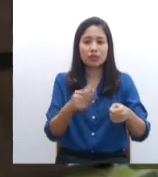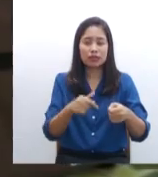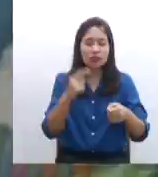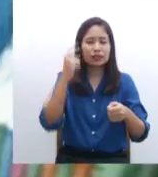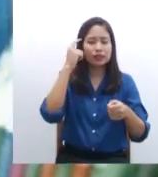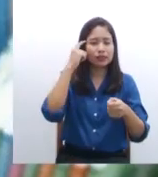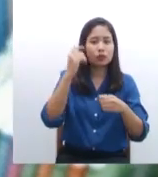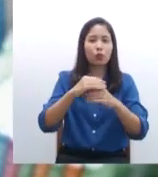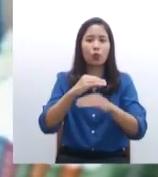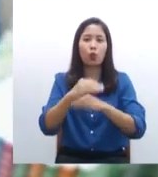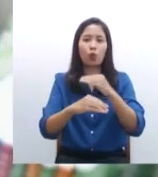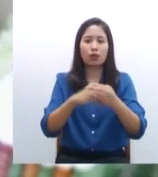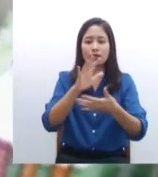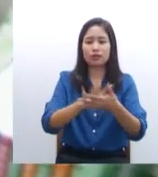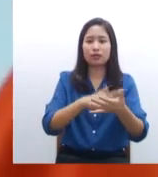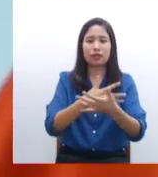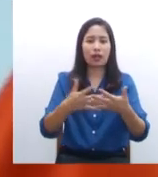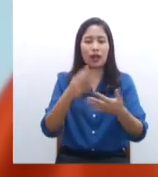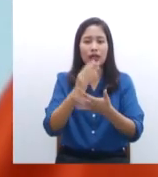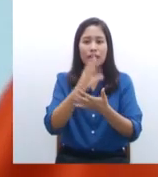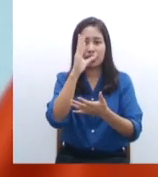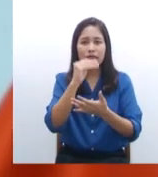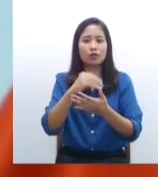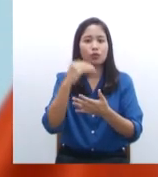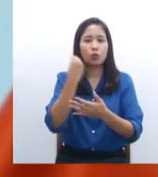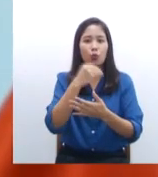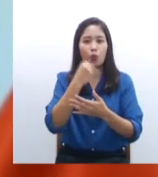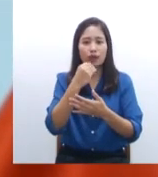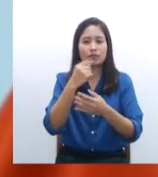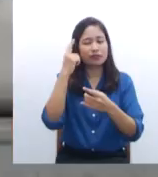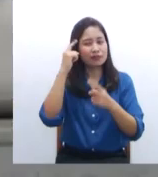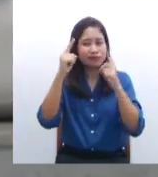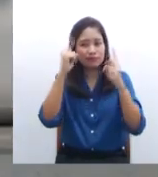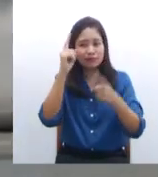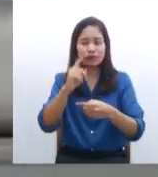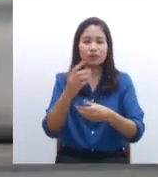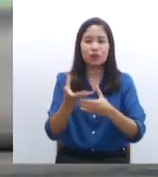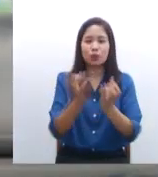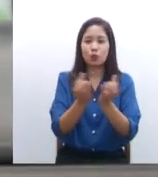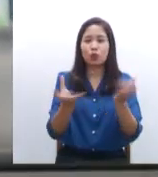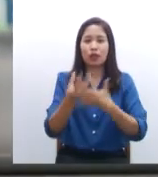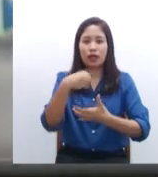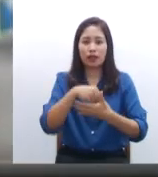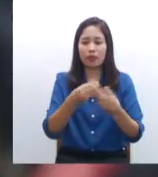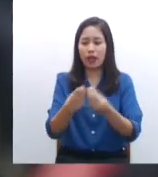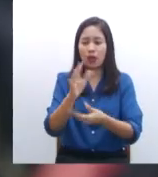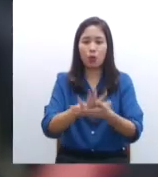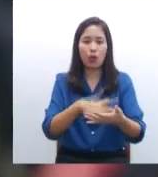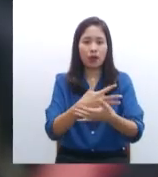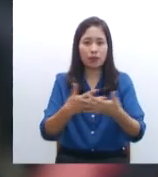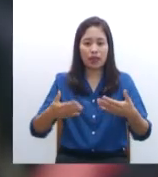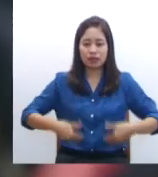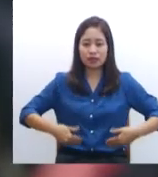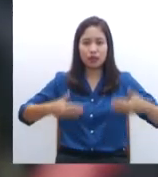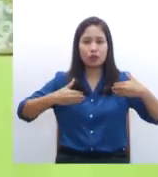ครงการจัดตารางเรียนทุกวันสร้างสรรค์คุณธรรมขึ้นเพื่อเป็นการวางแผนการดำรงชีวิตและ